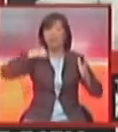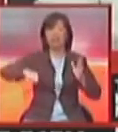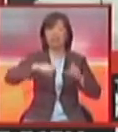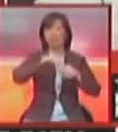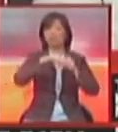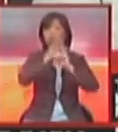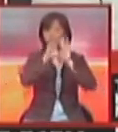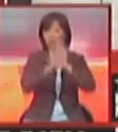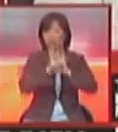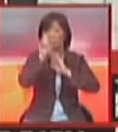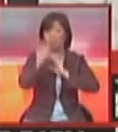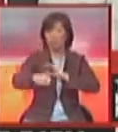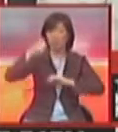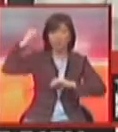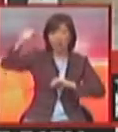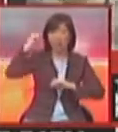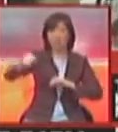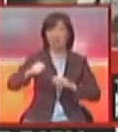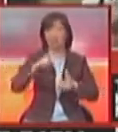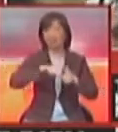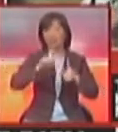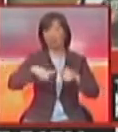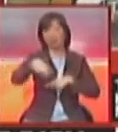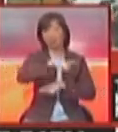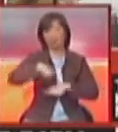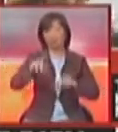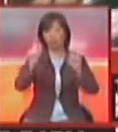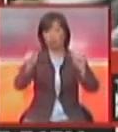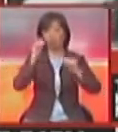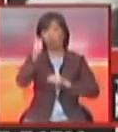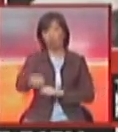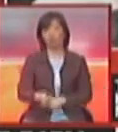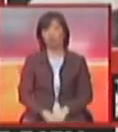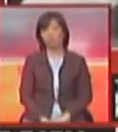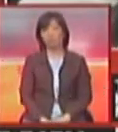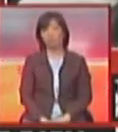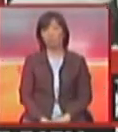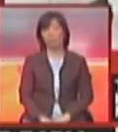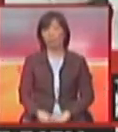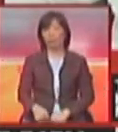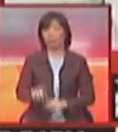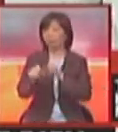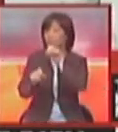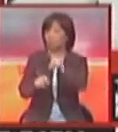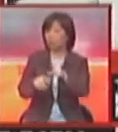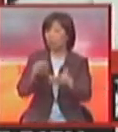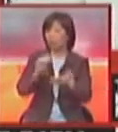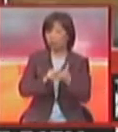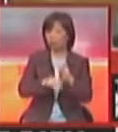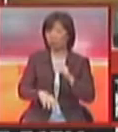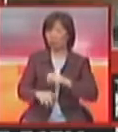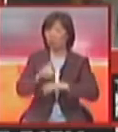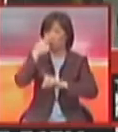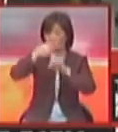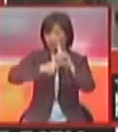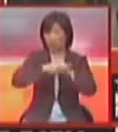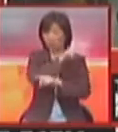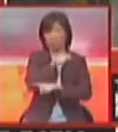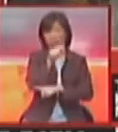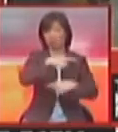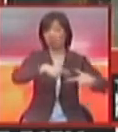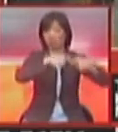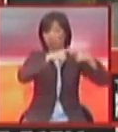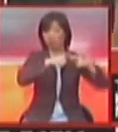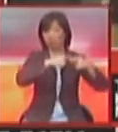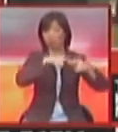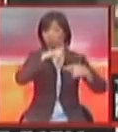dapat ipaglaban natin yan at yan ang gagawin natin bukas. Attorney Ray, isang buwan pong hindi e-ere ang T3 at habang tumatakbo